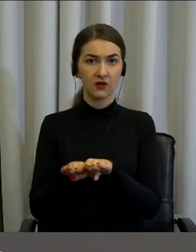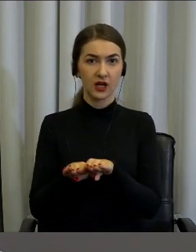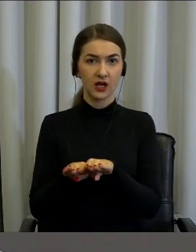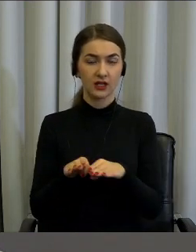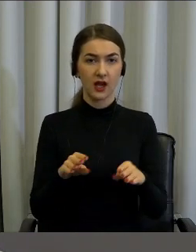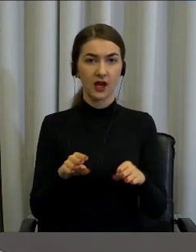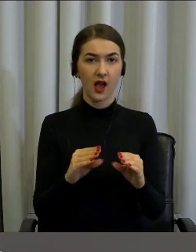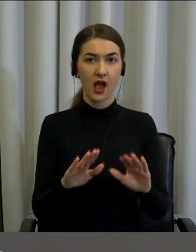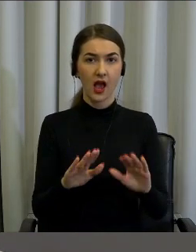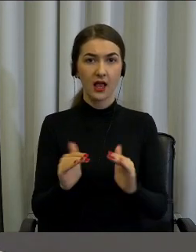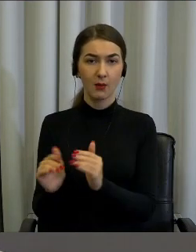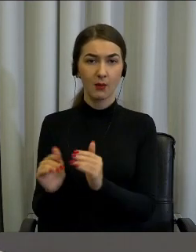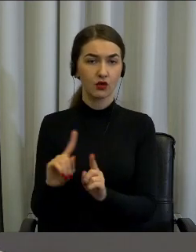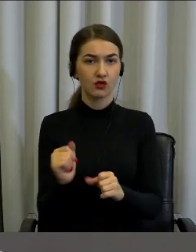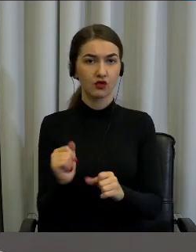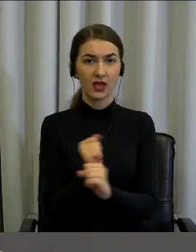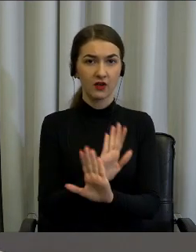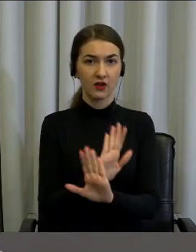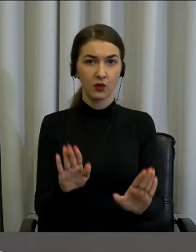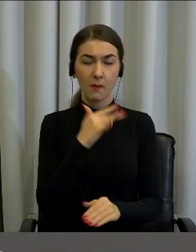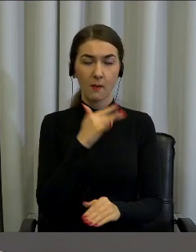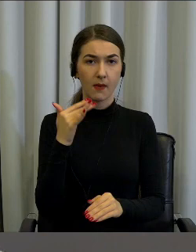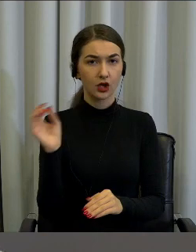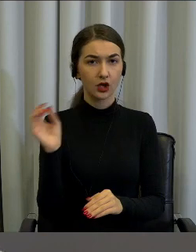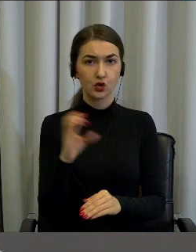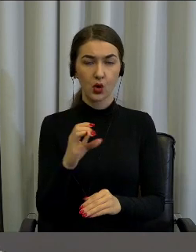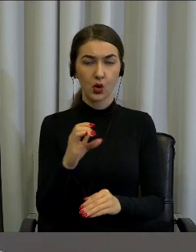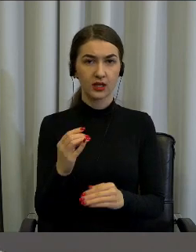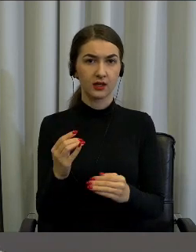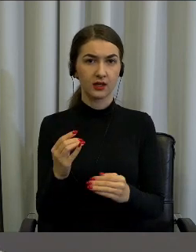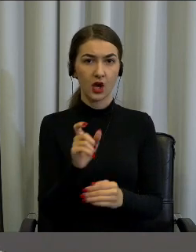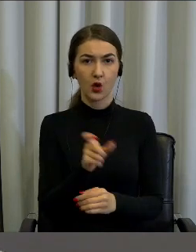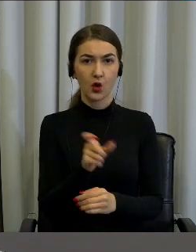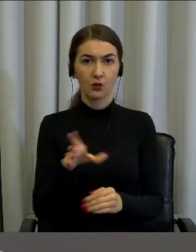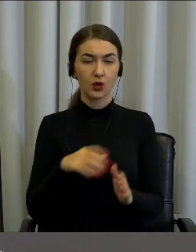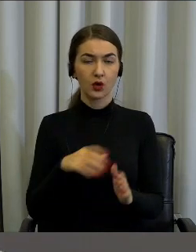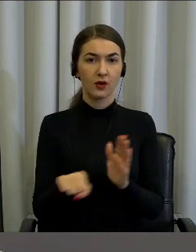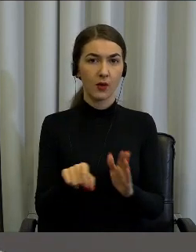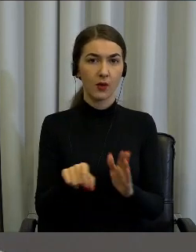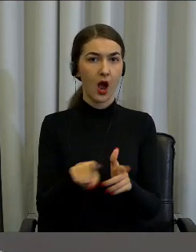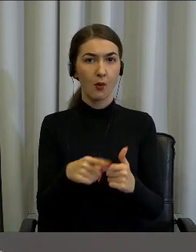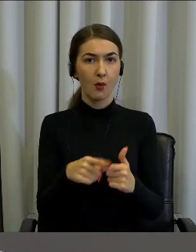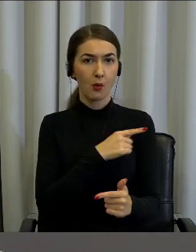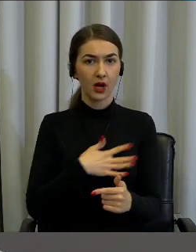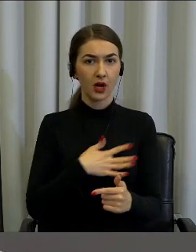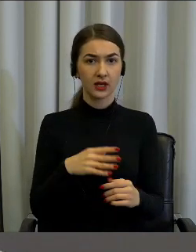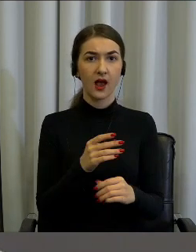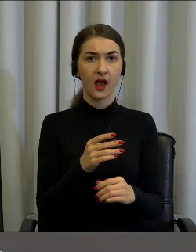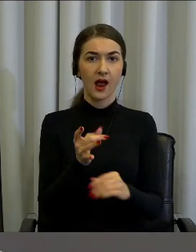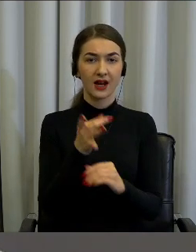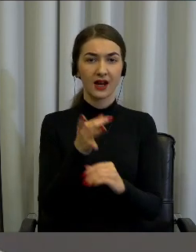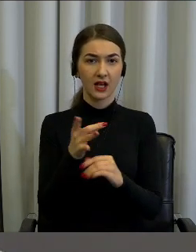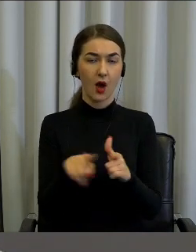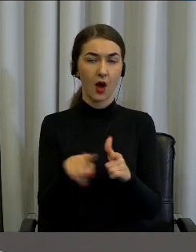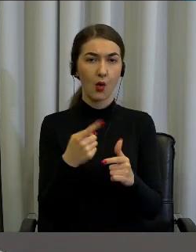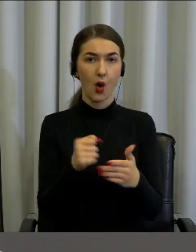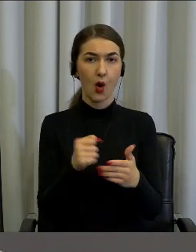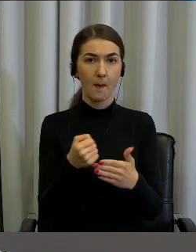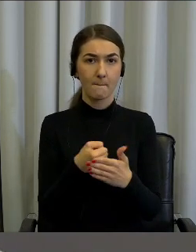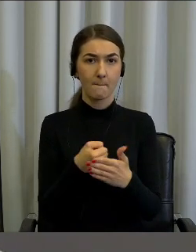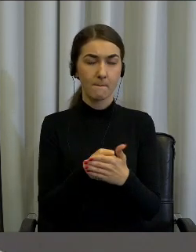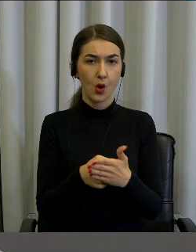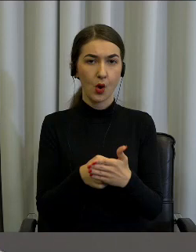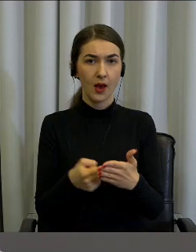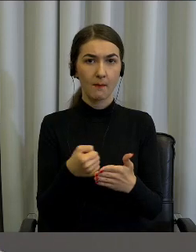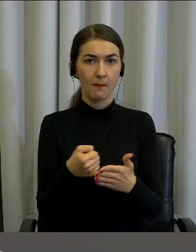вибухнули сотні цивільних осіб були вбиті або поранені ракетами та боєприпасами що залишилися